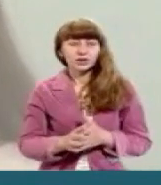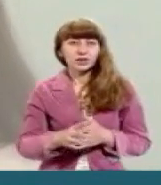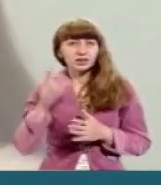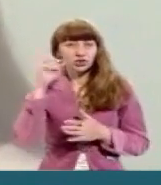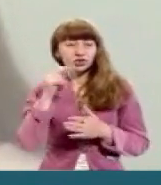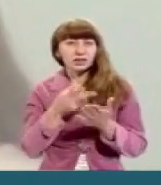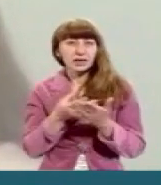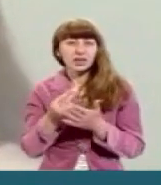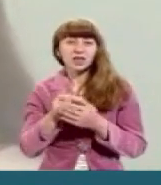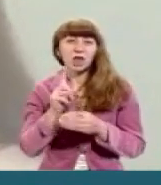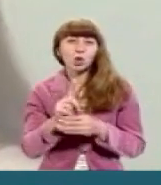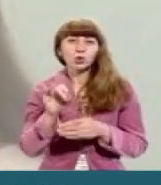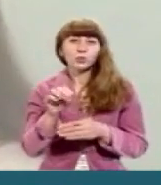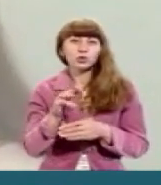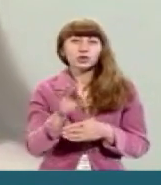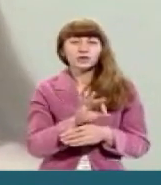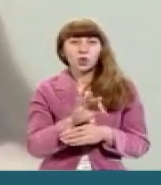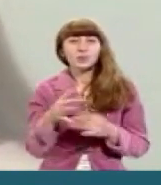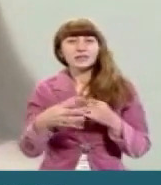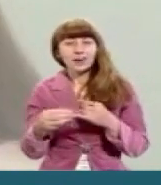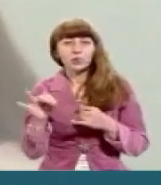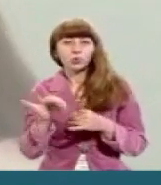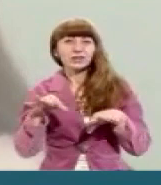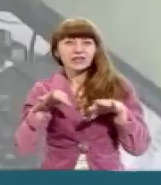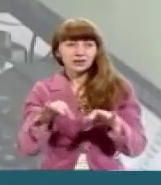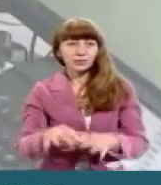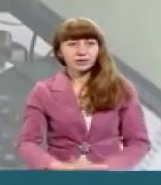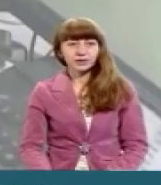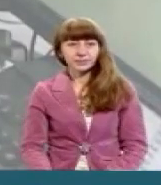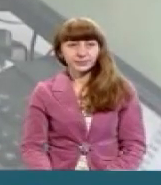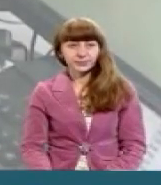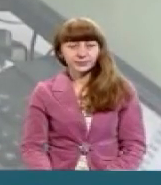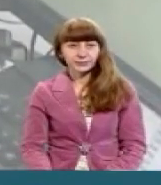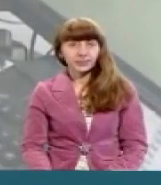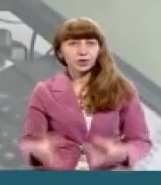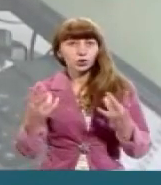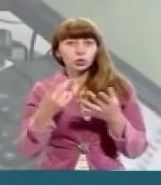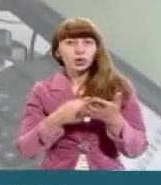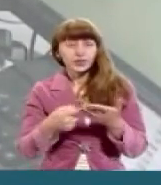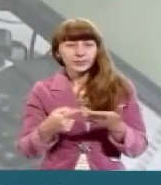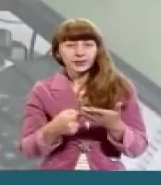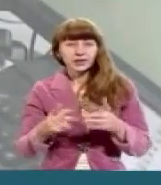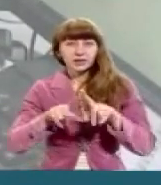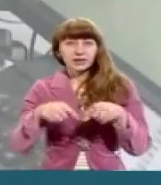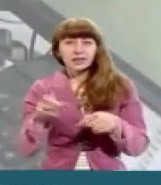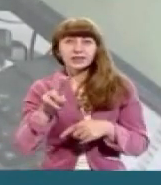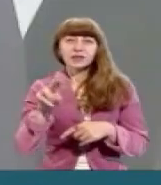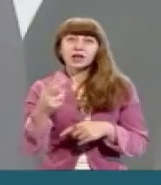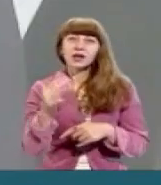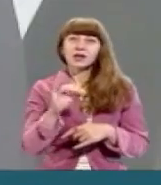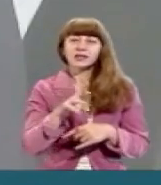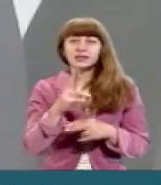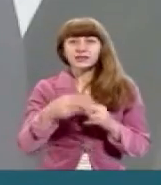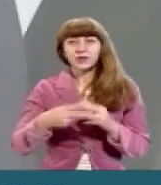тексеруді, мүлік, жер және көлік салығын есептеуді жүзеге асыра алады. Айта кету керек, декларацияны қағаз түрінде тапсыру